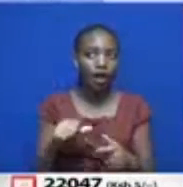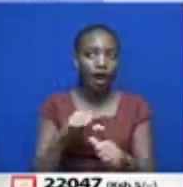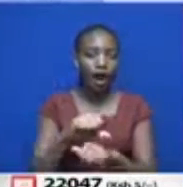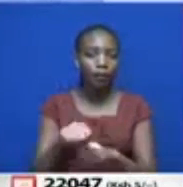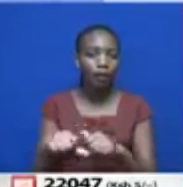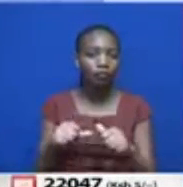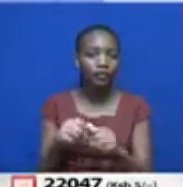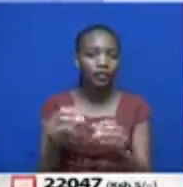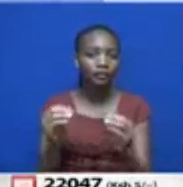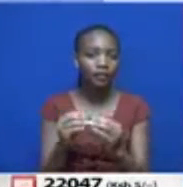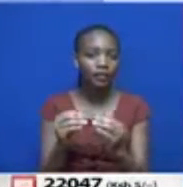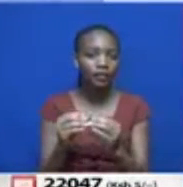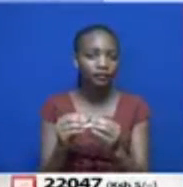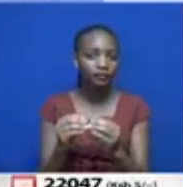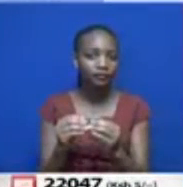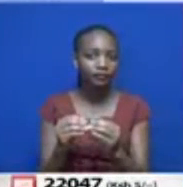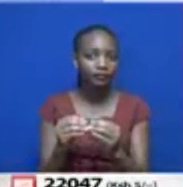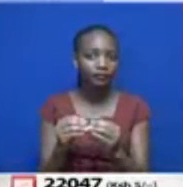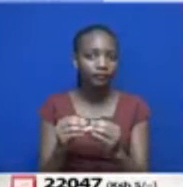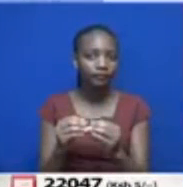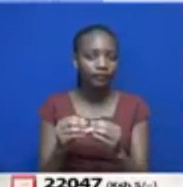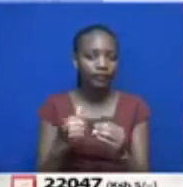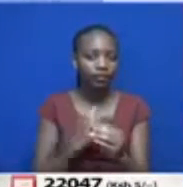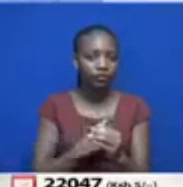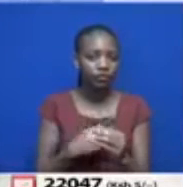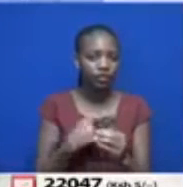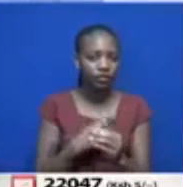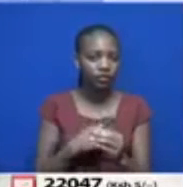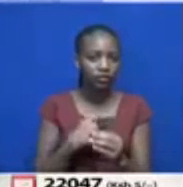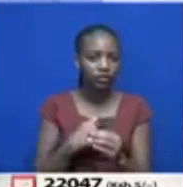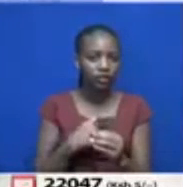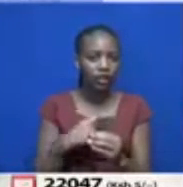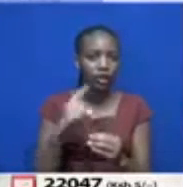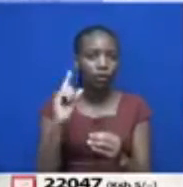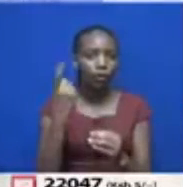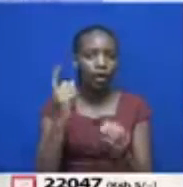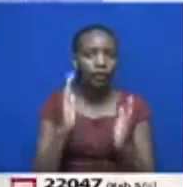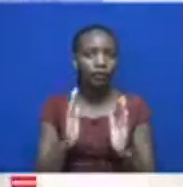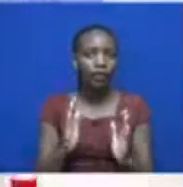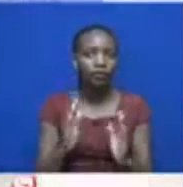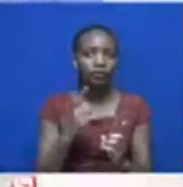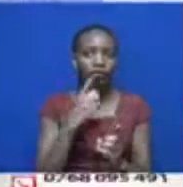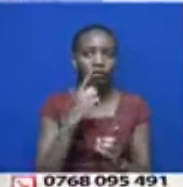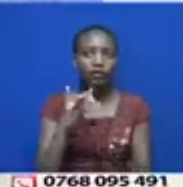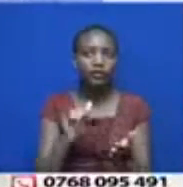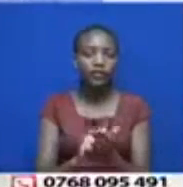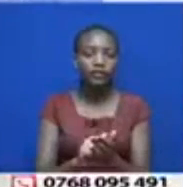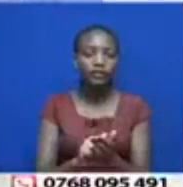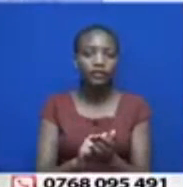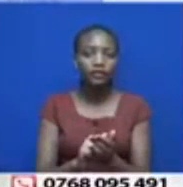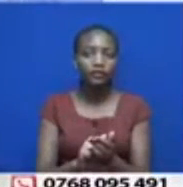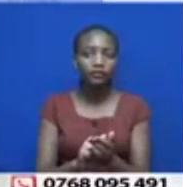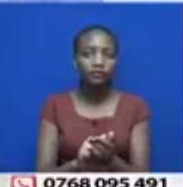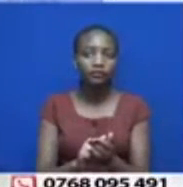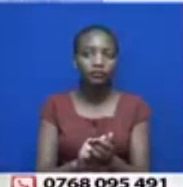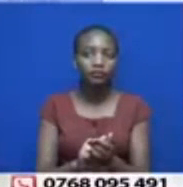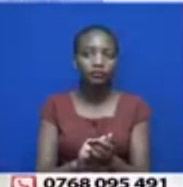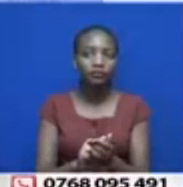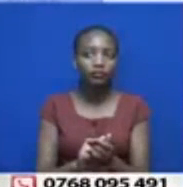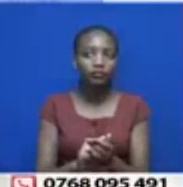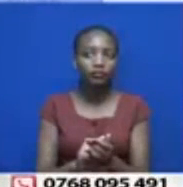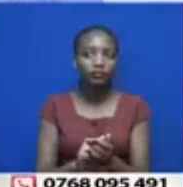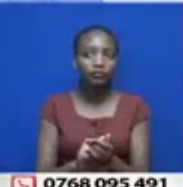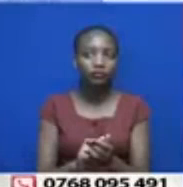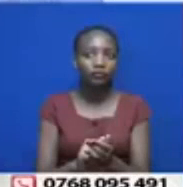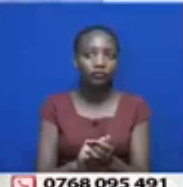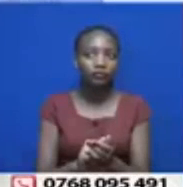mkutano ambao sasa hivi unazidi kuzungumziwa. Kuna mmoja hapa anasema kwamba resist Kenyatta state capture. Aha. Hapa